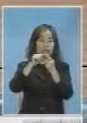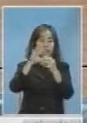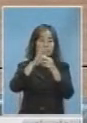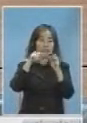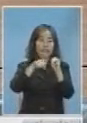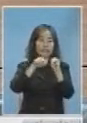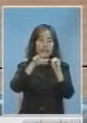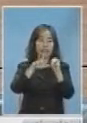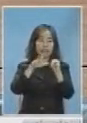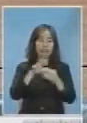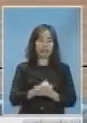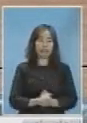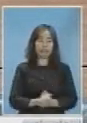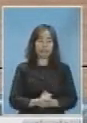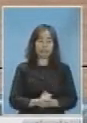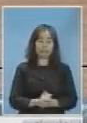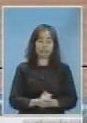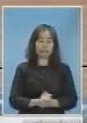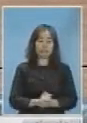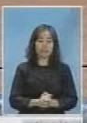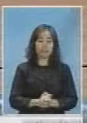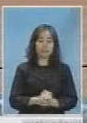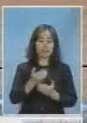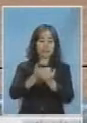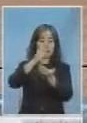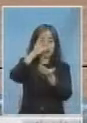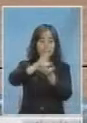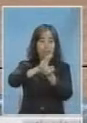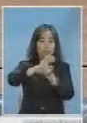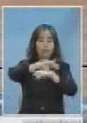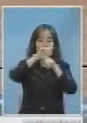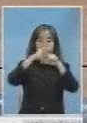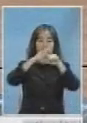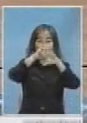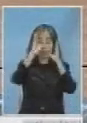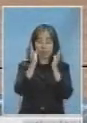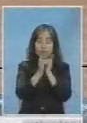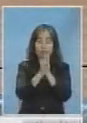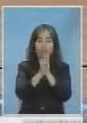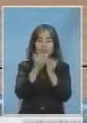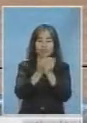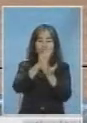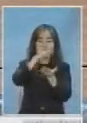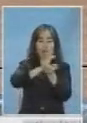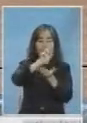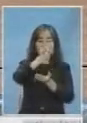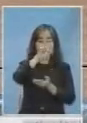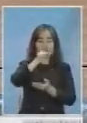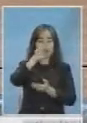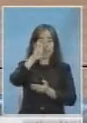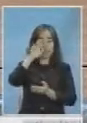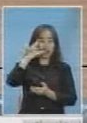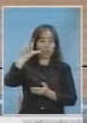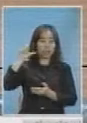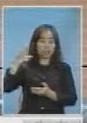3ซึ่งเป็นภาพรวมของการจัดงบประมาณ 2.4 ล้านล้านบาทโ